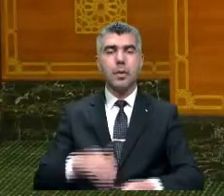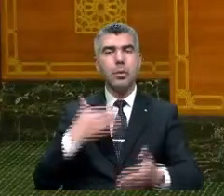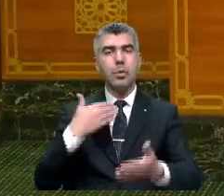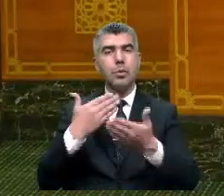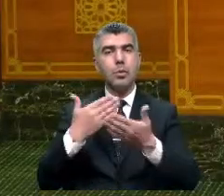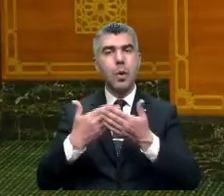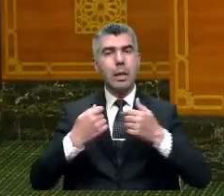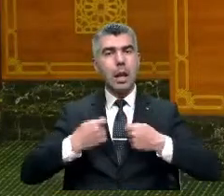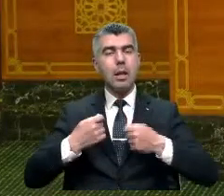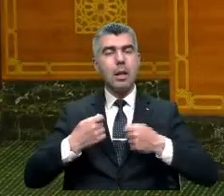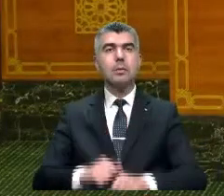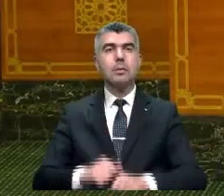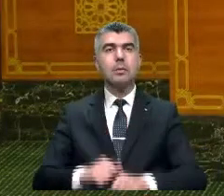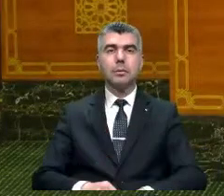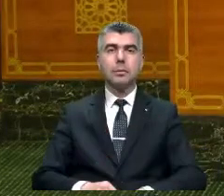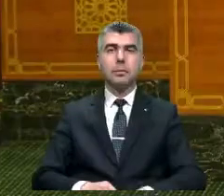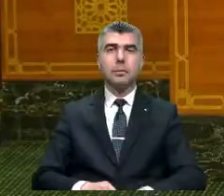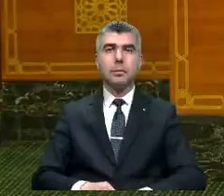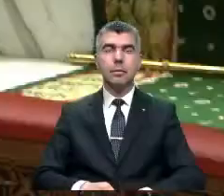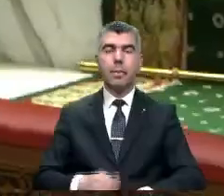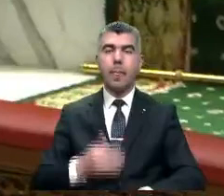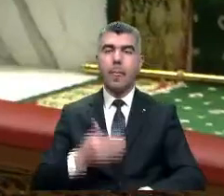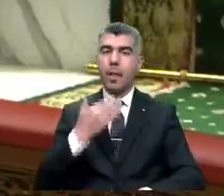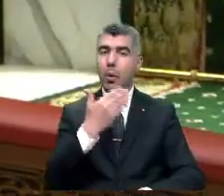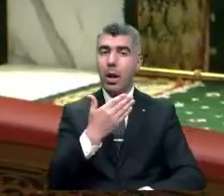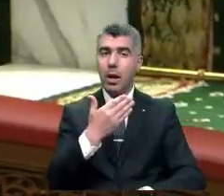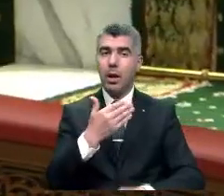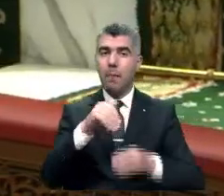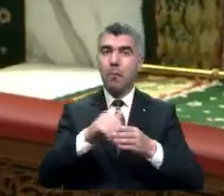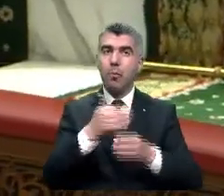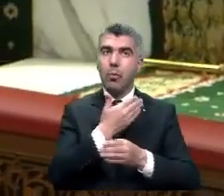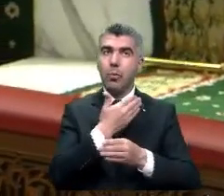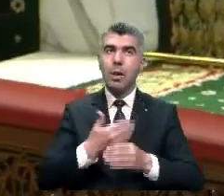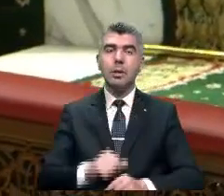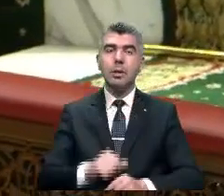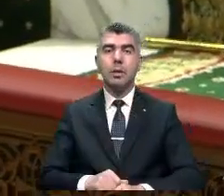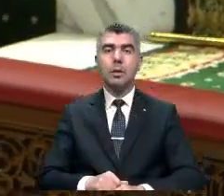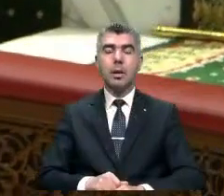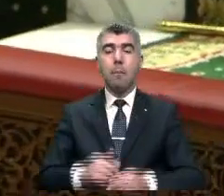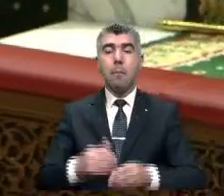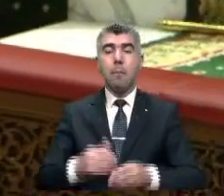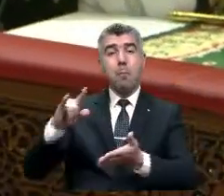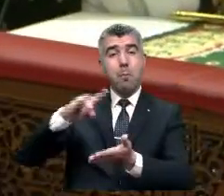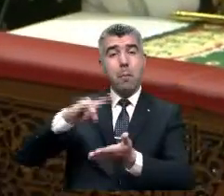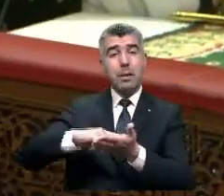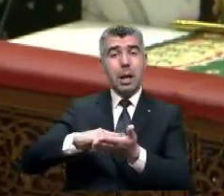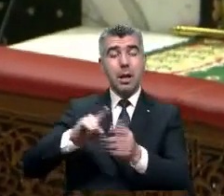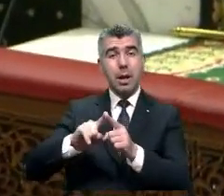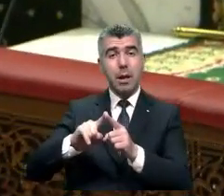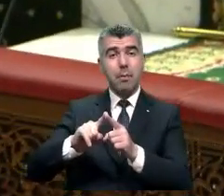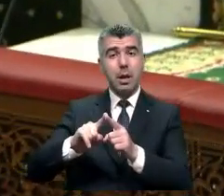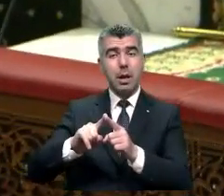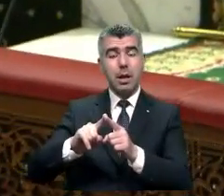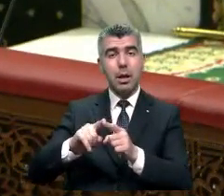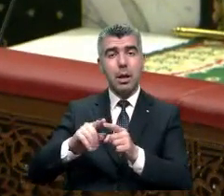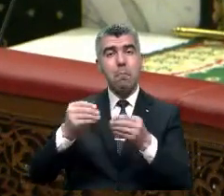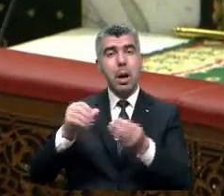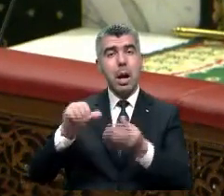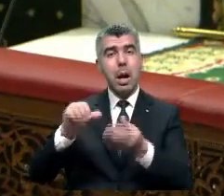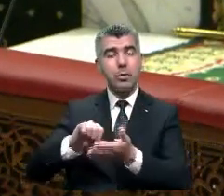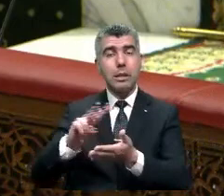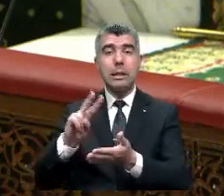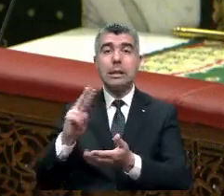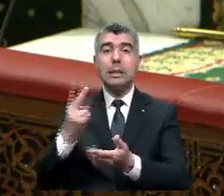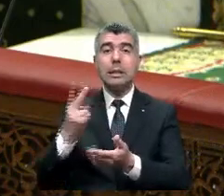شكرا السيد الرئيس. بغيت شكرا السيد المستشار. بغيت في البدايه نقول ان مطار مراكش المناره هو ثاني مطار بالمملكه من حيث